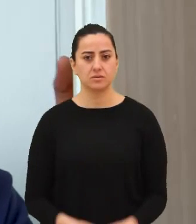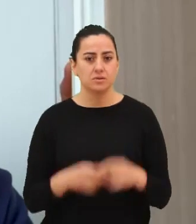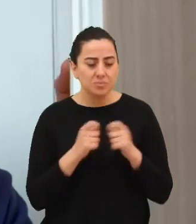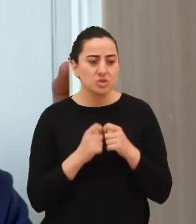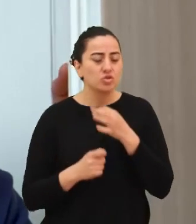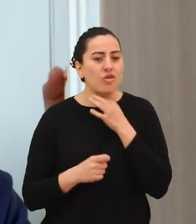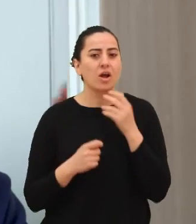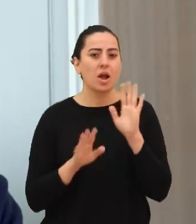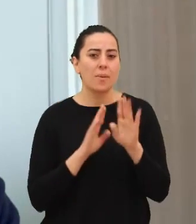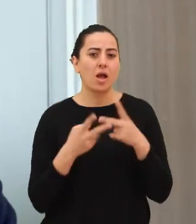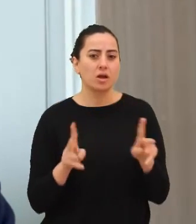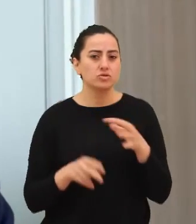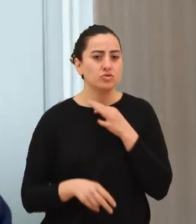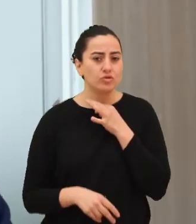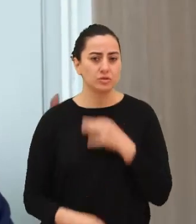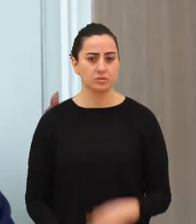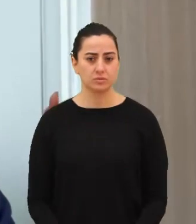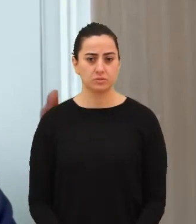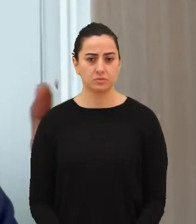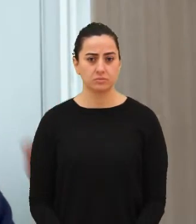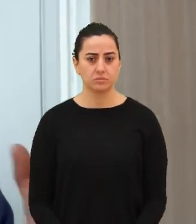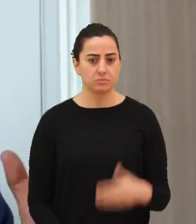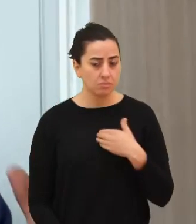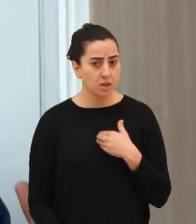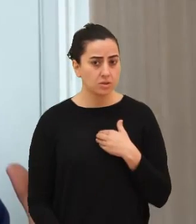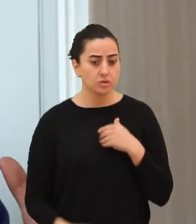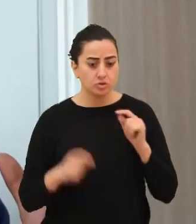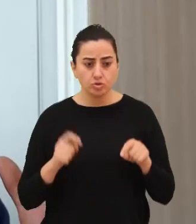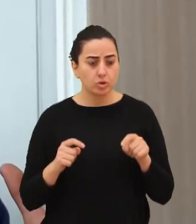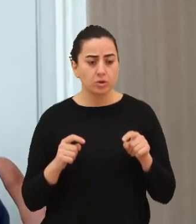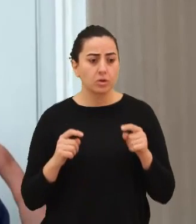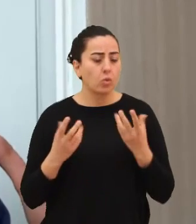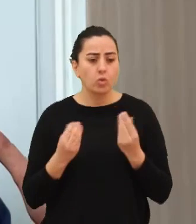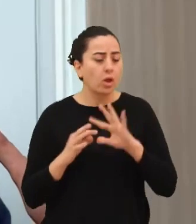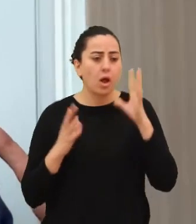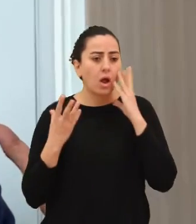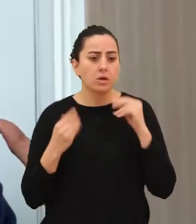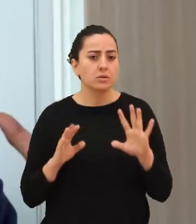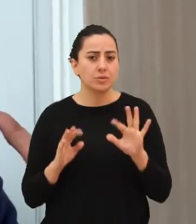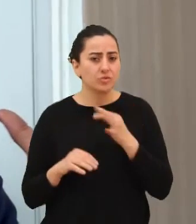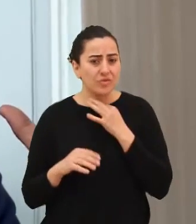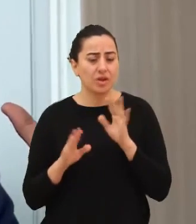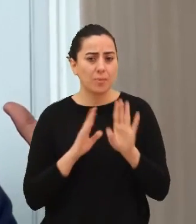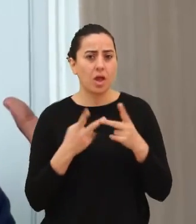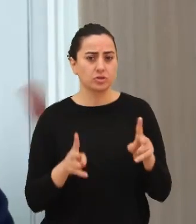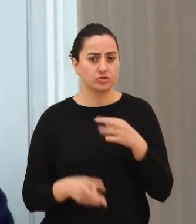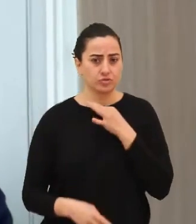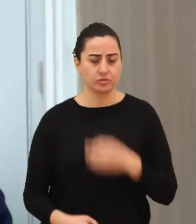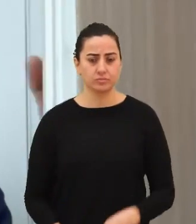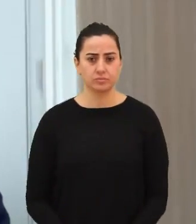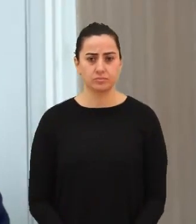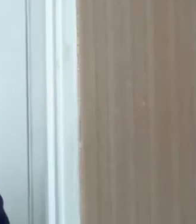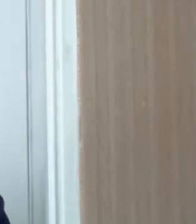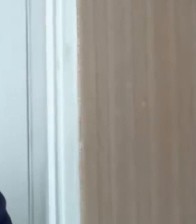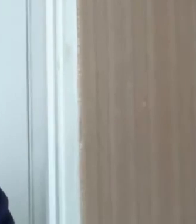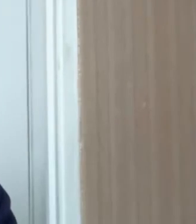Biricik lütfen açar mısın kapıyı? Bak, ben şu anda ne olduğunun farkında değilim bir tanem. Açar mısın kapıyı?